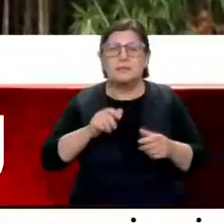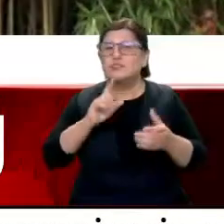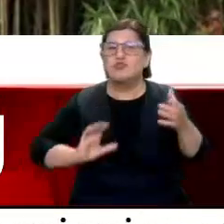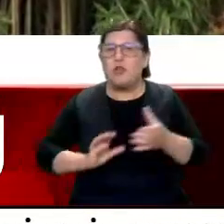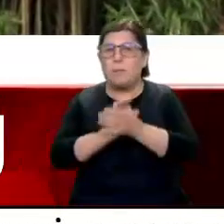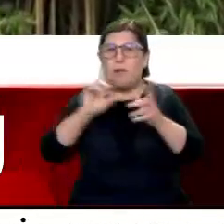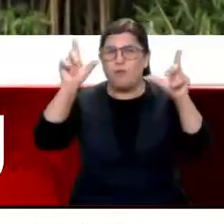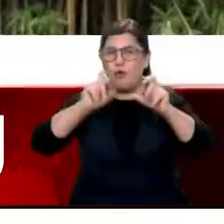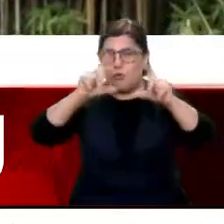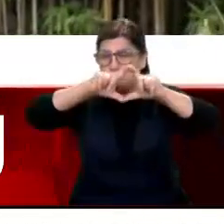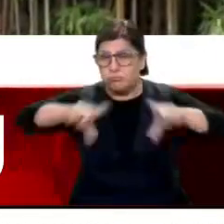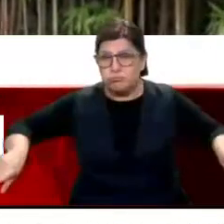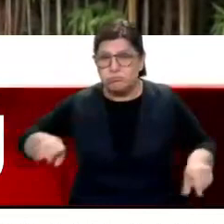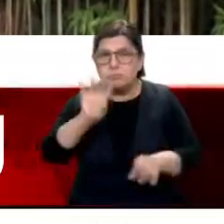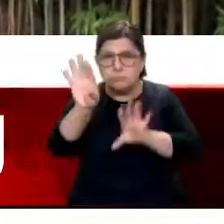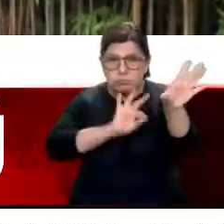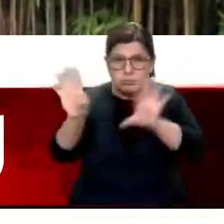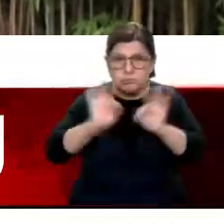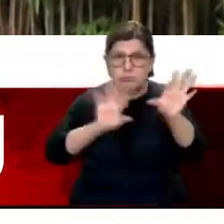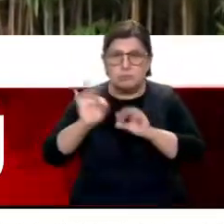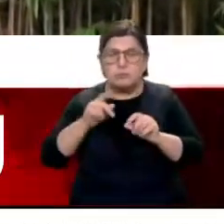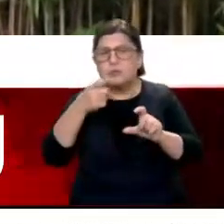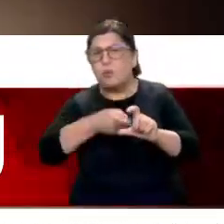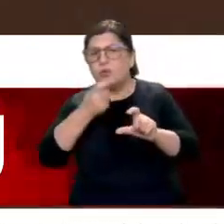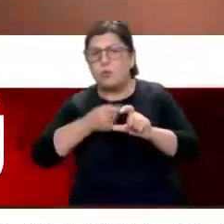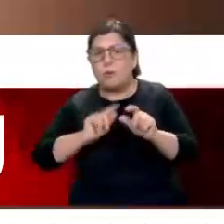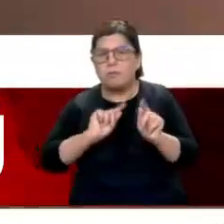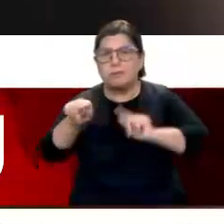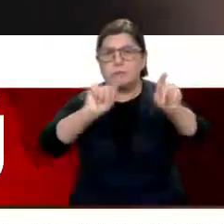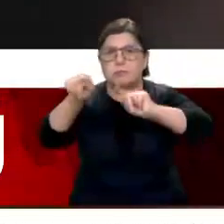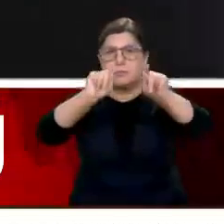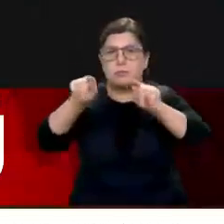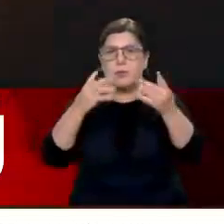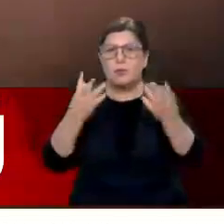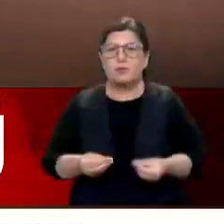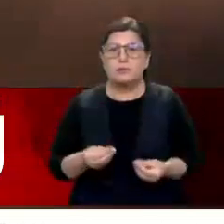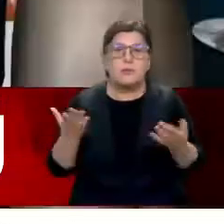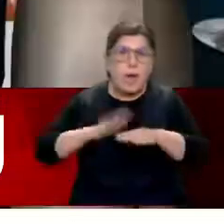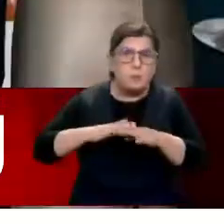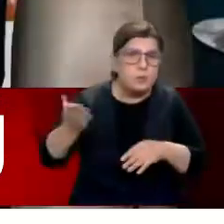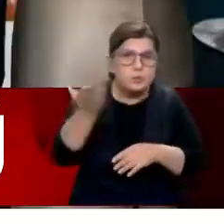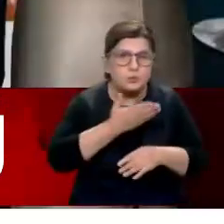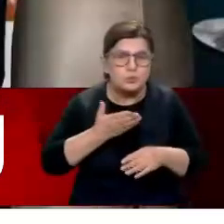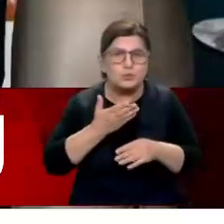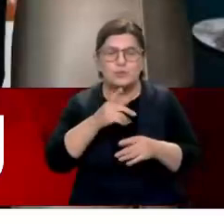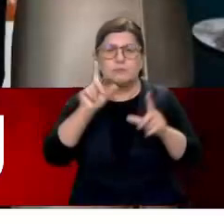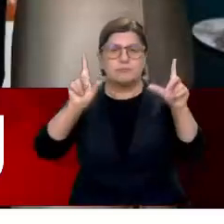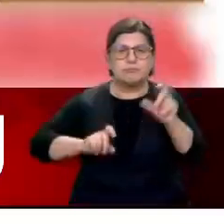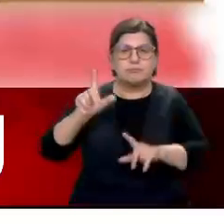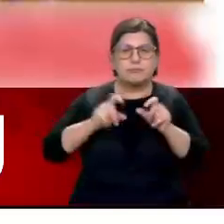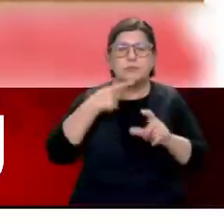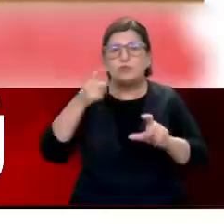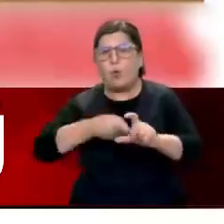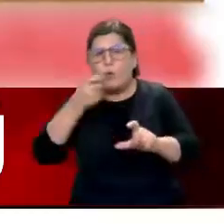oldu. Dilan Polat tutuklandı ama soruşturma bu kez onlara sıçradı. Ne yapıyorsunuz be? Soruşturulan fenomenlerin